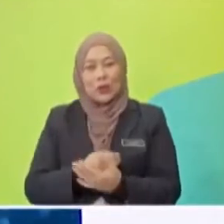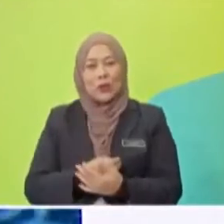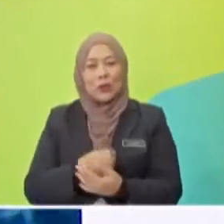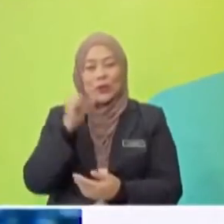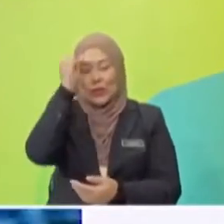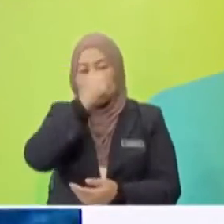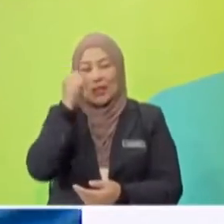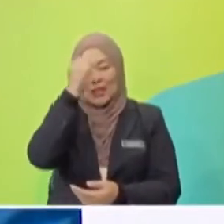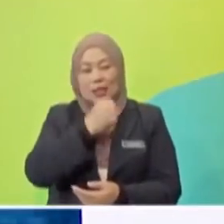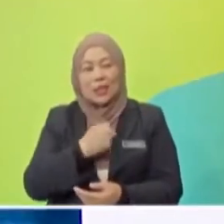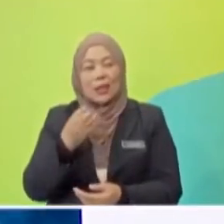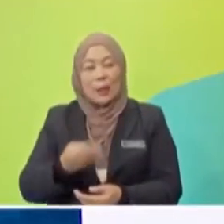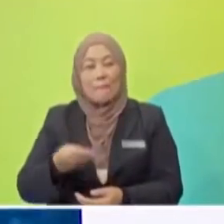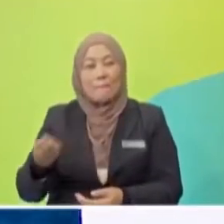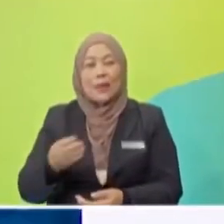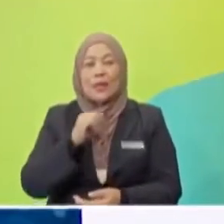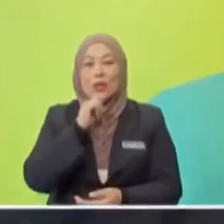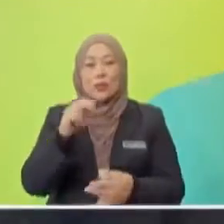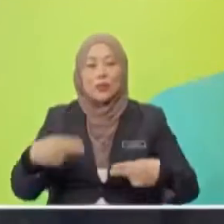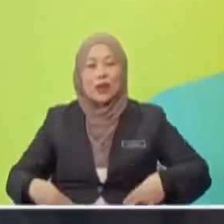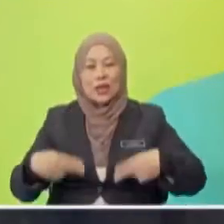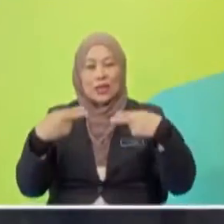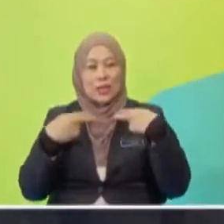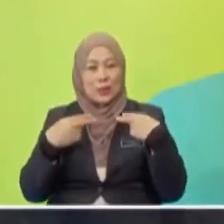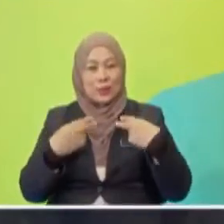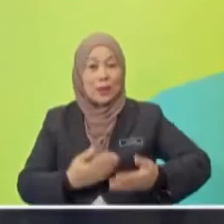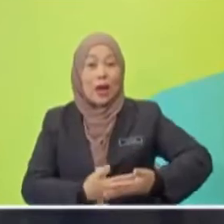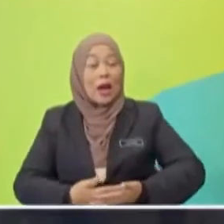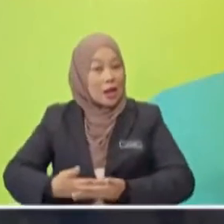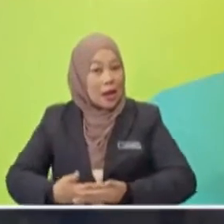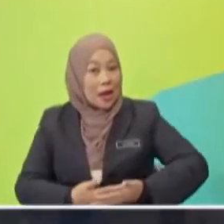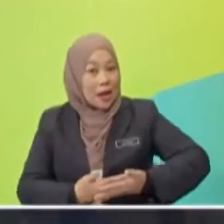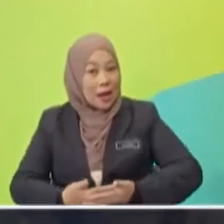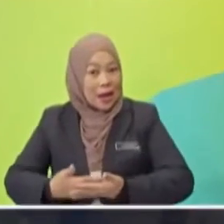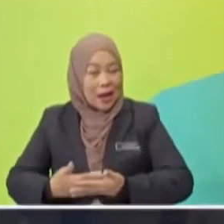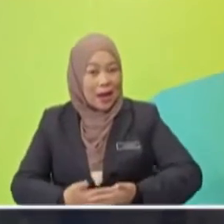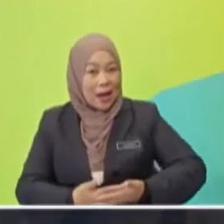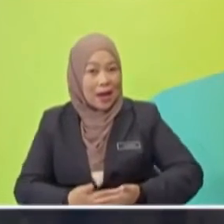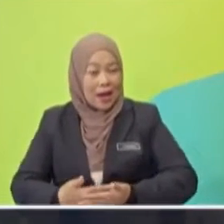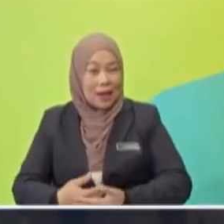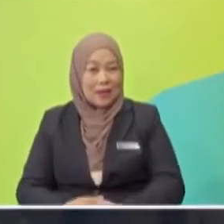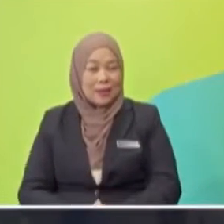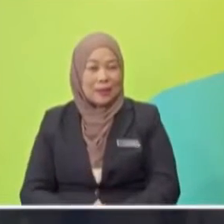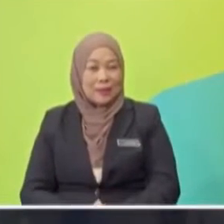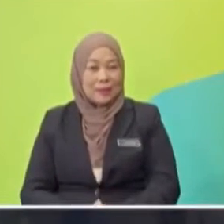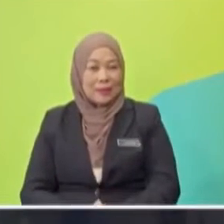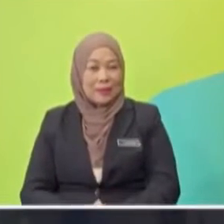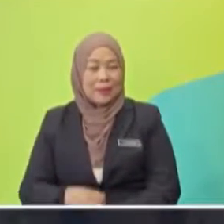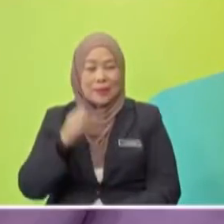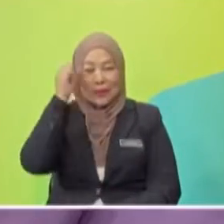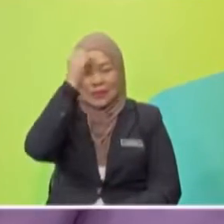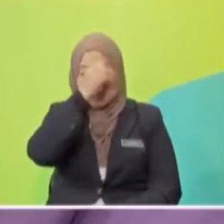hidupku nih ah ini dia membiak oke membiak ciri benda